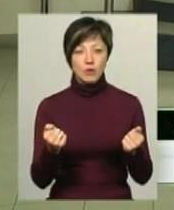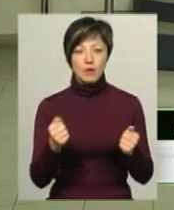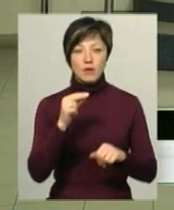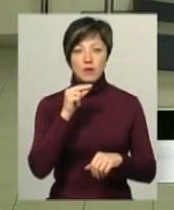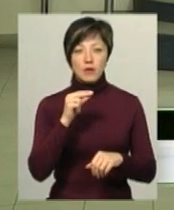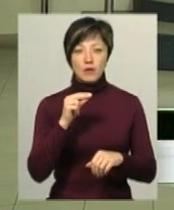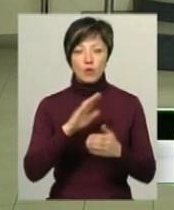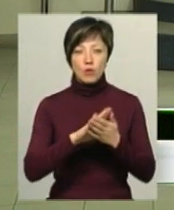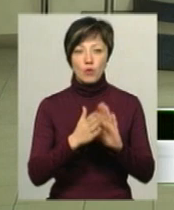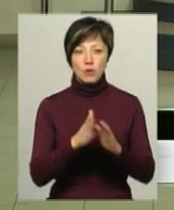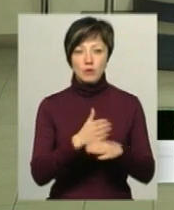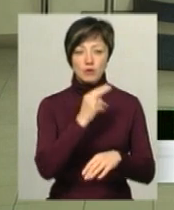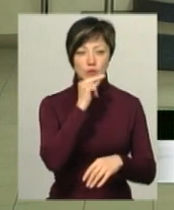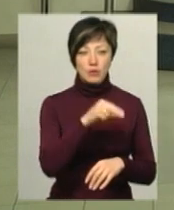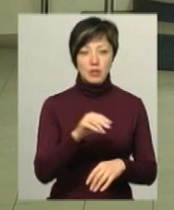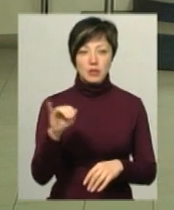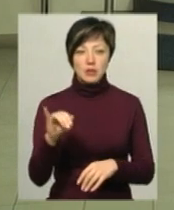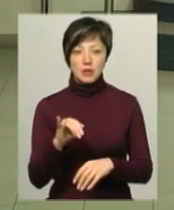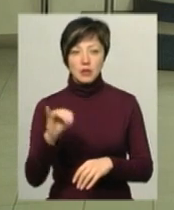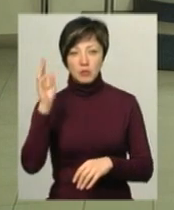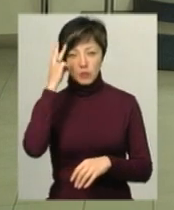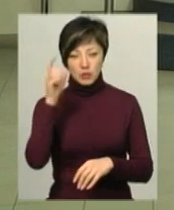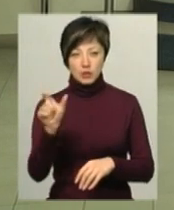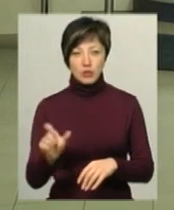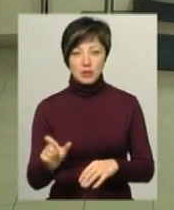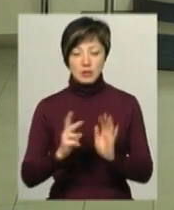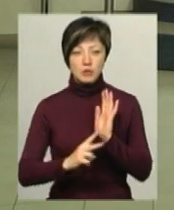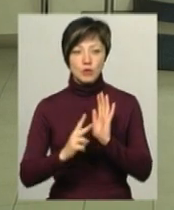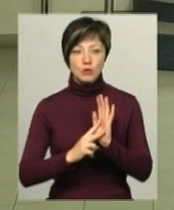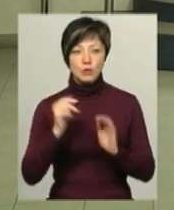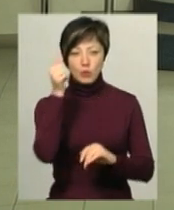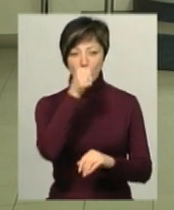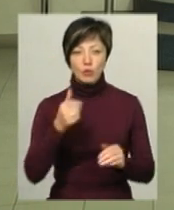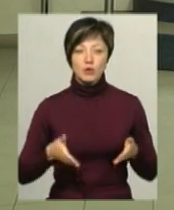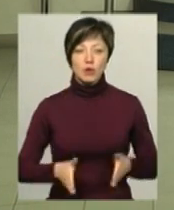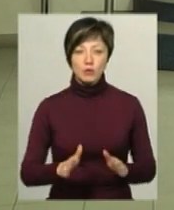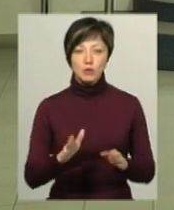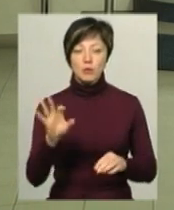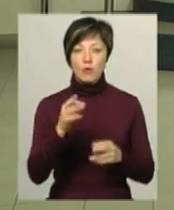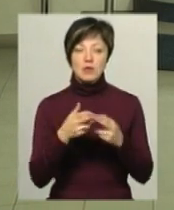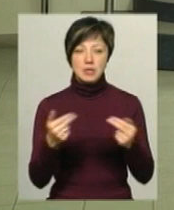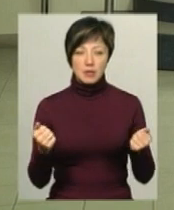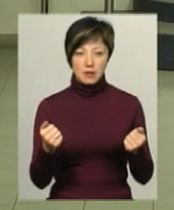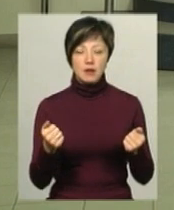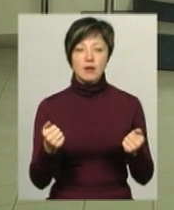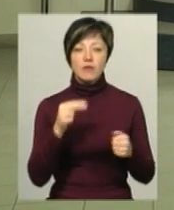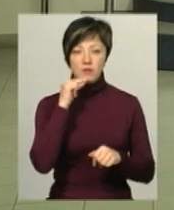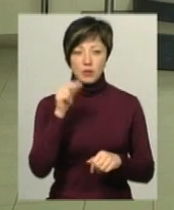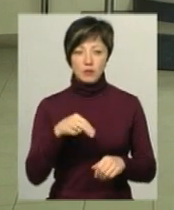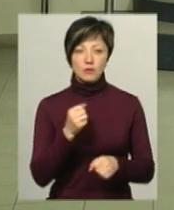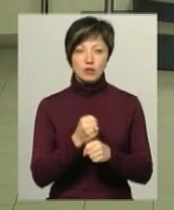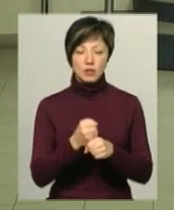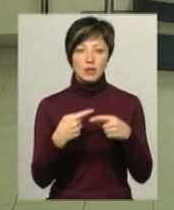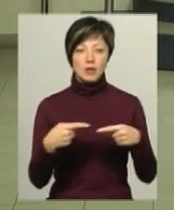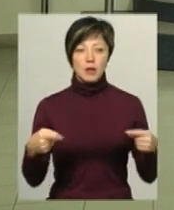винуватості, укладеної між стороною обвинувачення та хмельничанкою 77-го року народження щодо визнання останньої вини вчинені